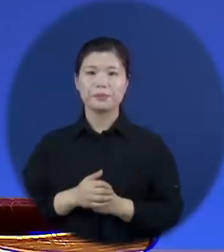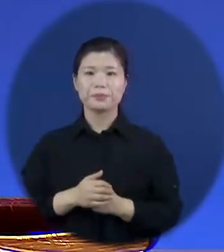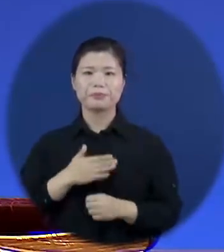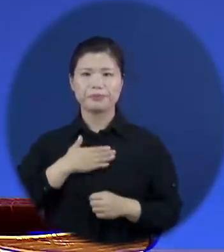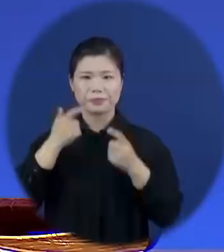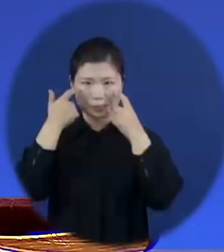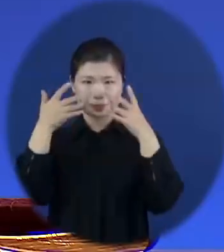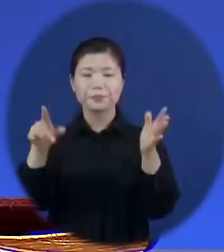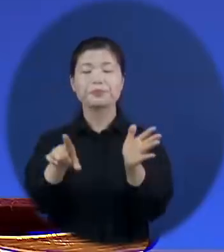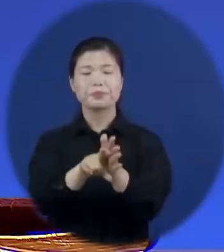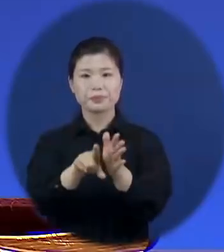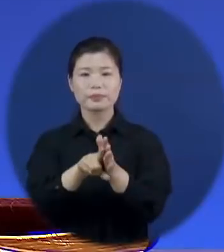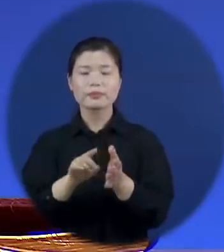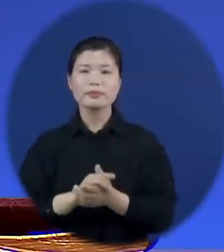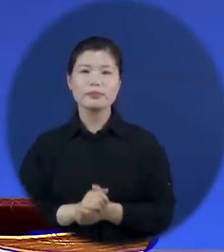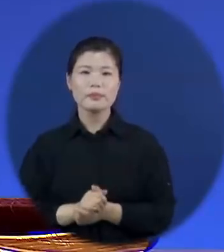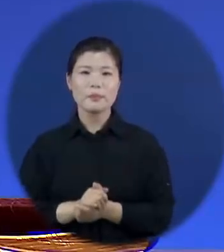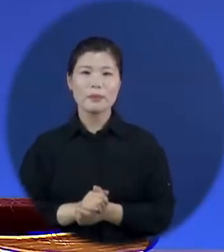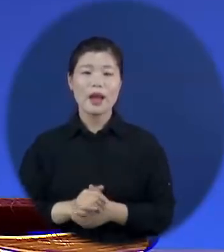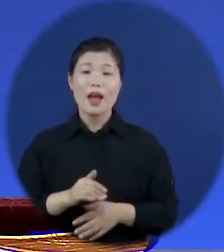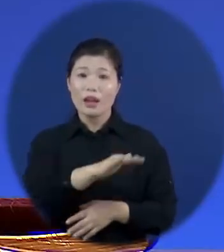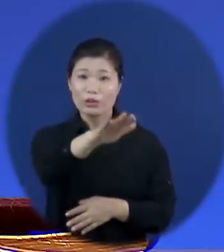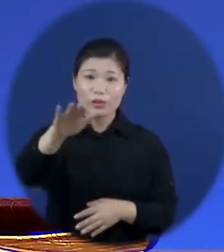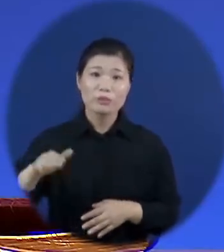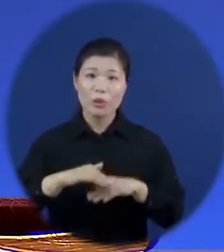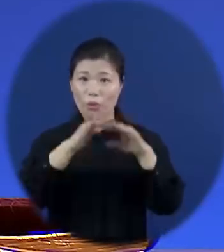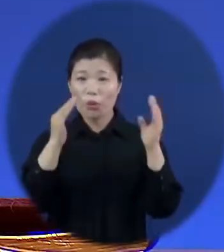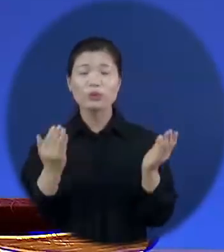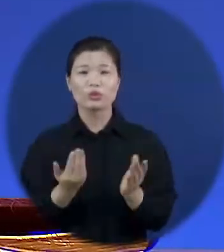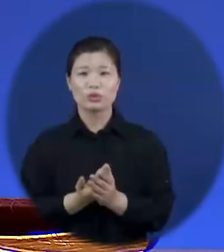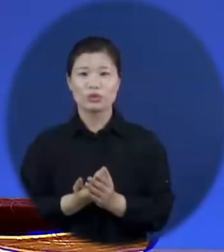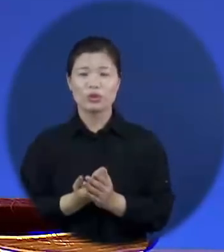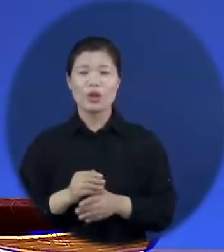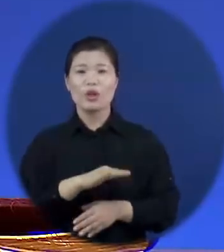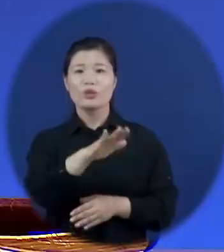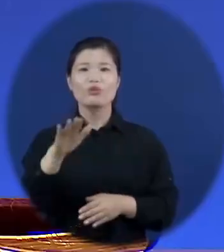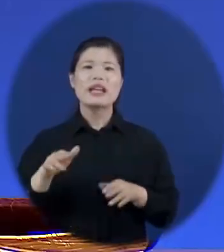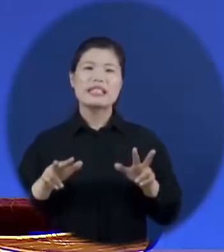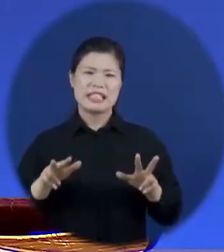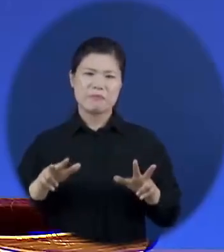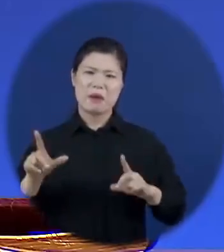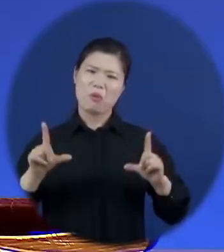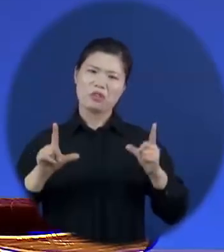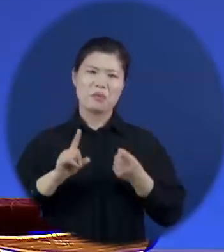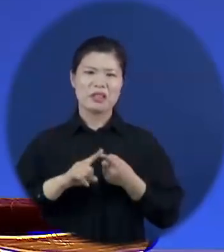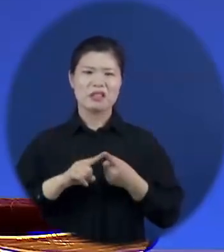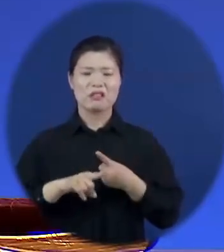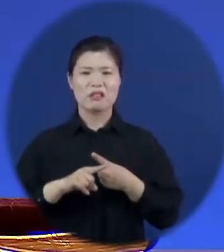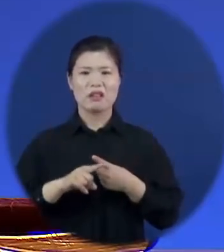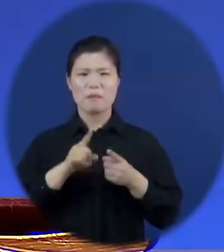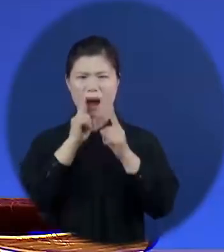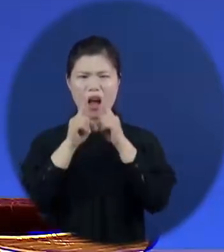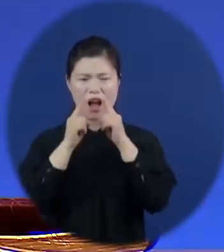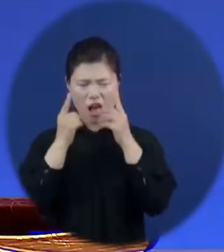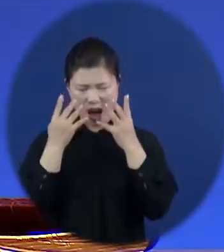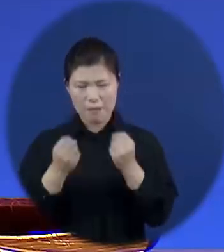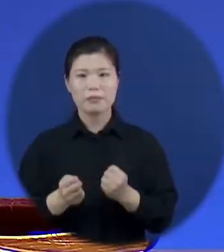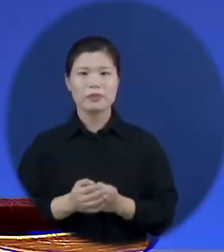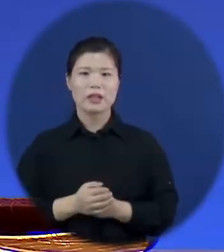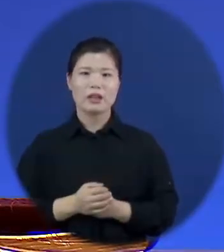저는 확신합니다. 우리 모두는 우리의 지금 모습에 대해 할 말이